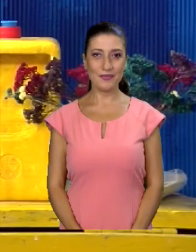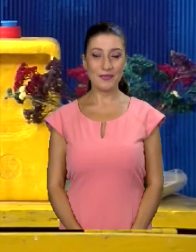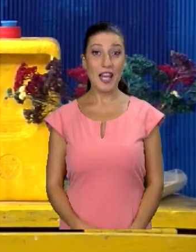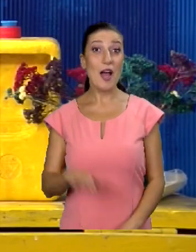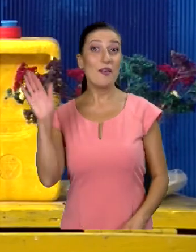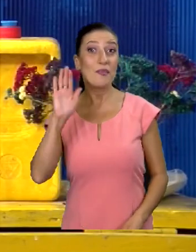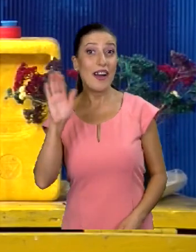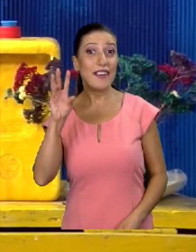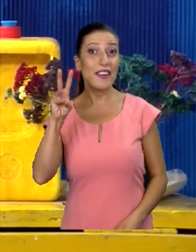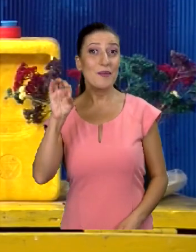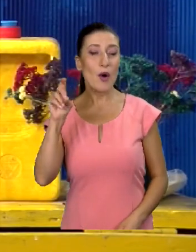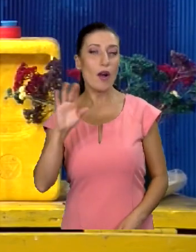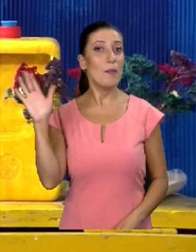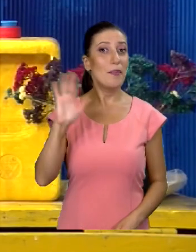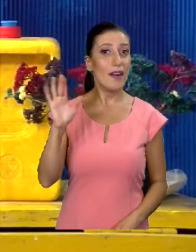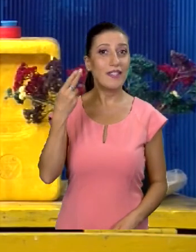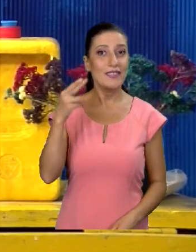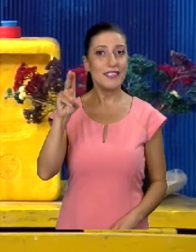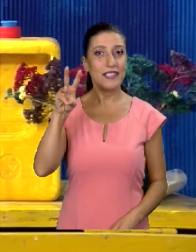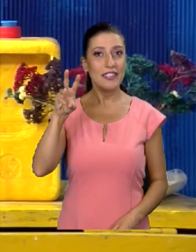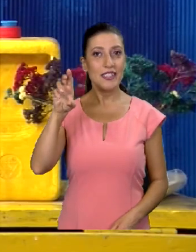բարև մոխ բարև դմբլդոխ